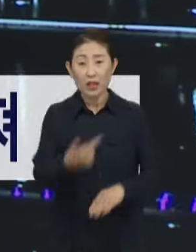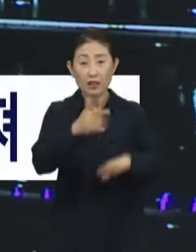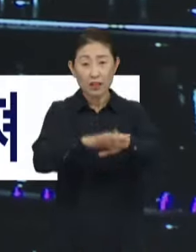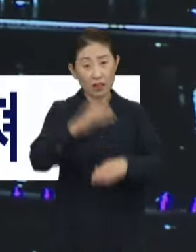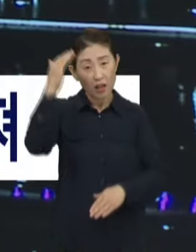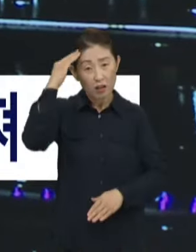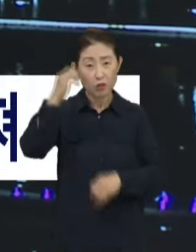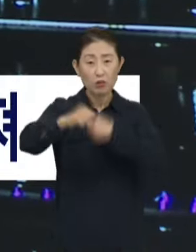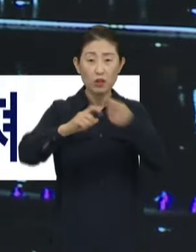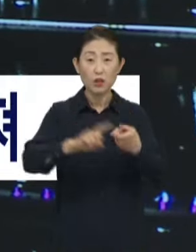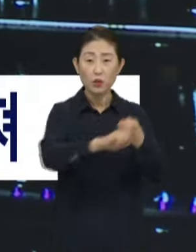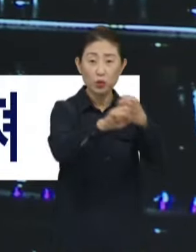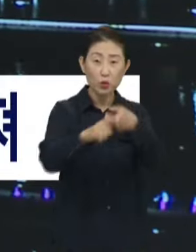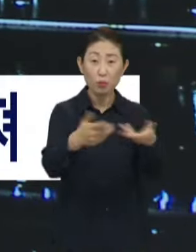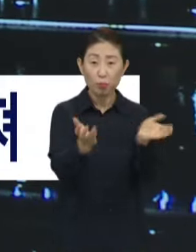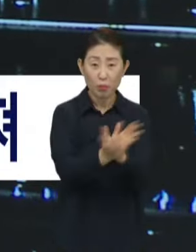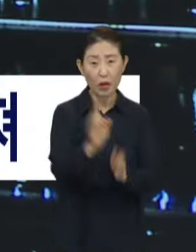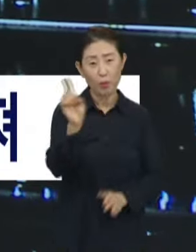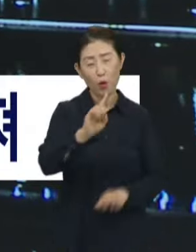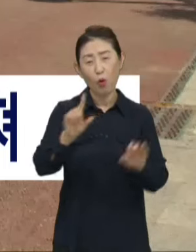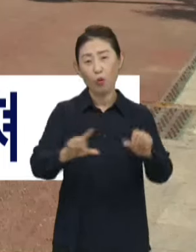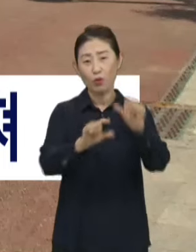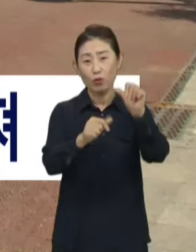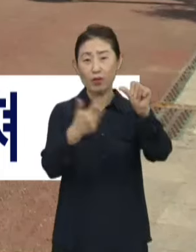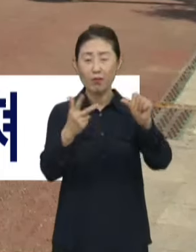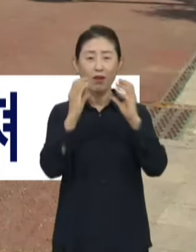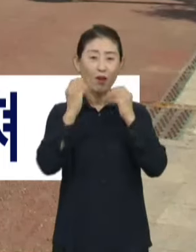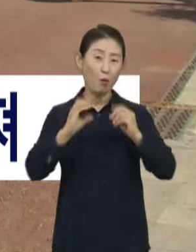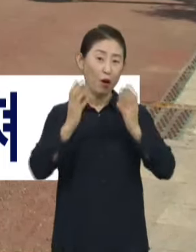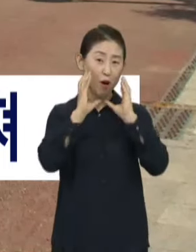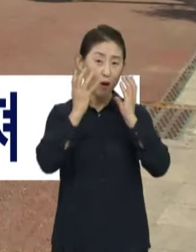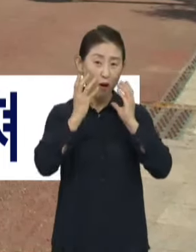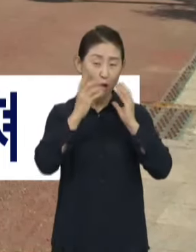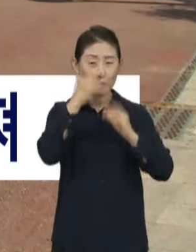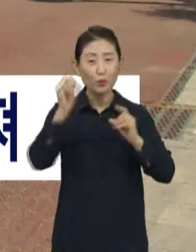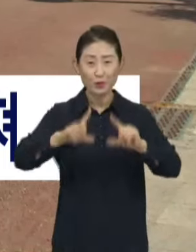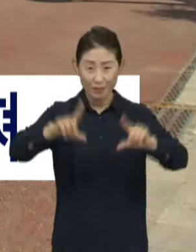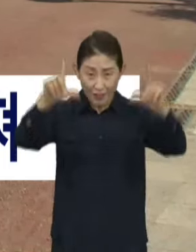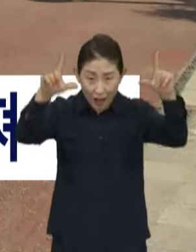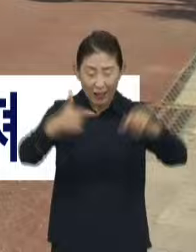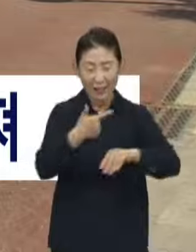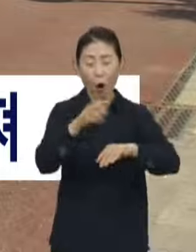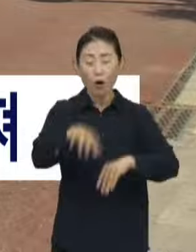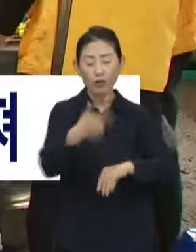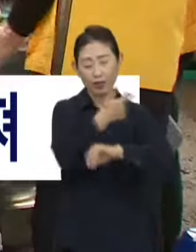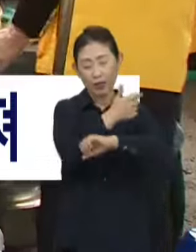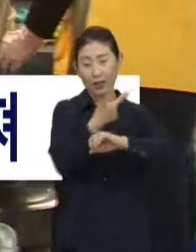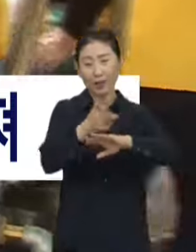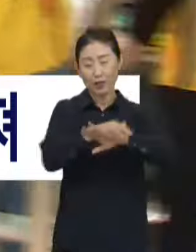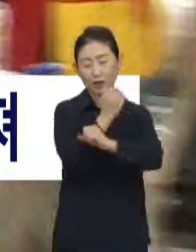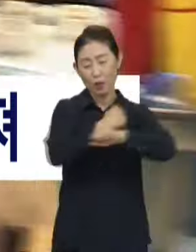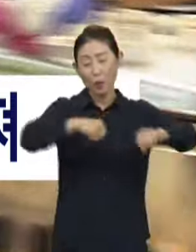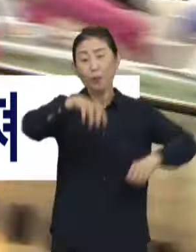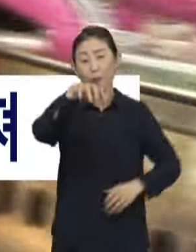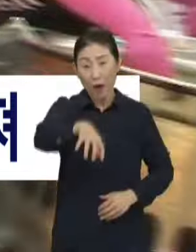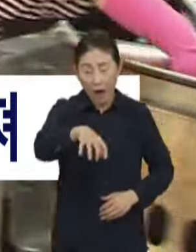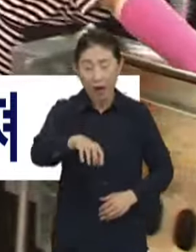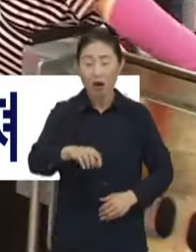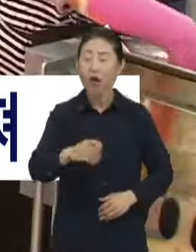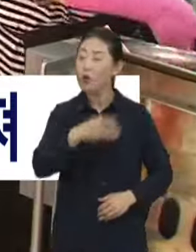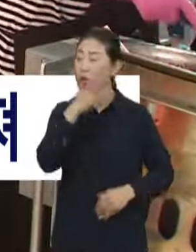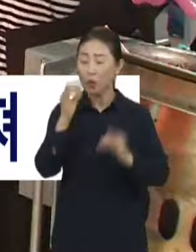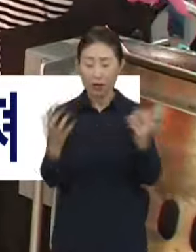한국 자유총연맹 대전 광역시 지부가 오는 8일 어버이 나를 맞아 대전역 동광장에서 지역 어르신 500여명을